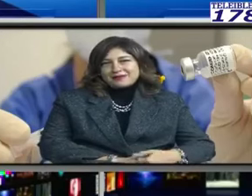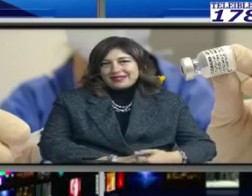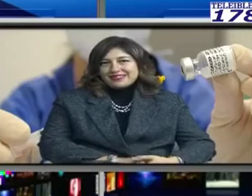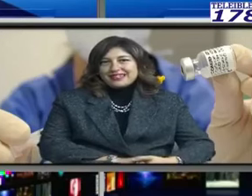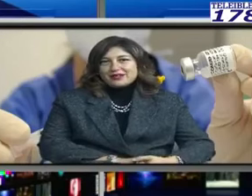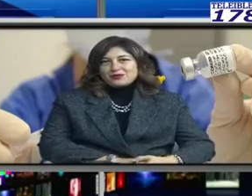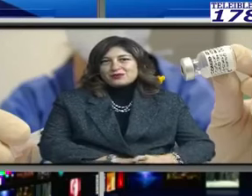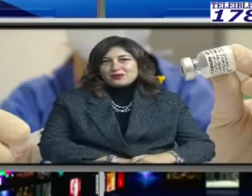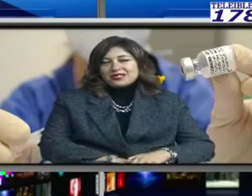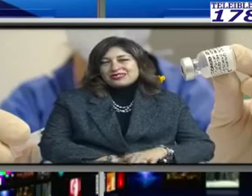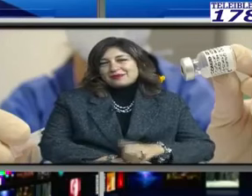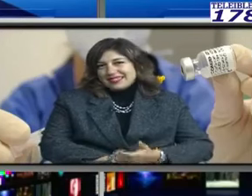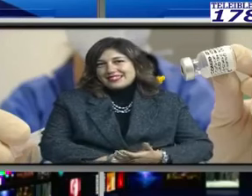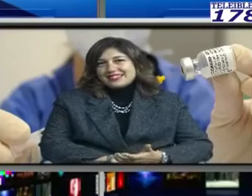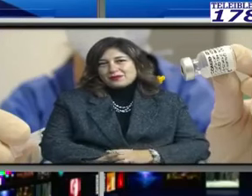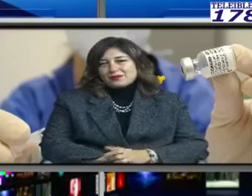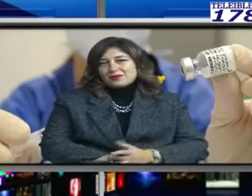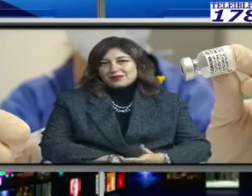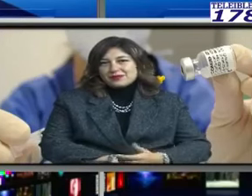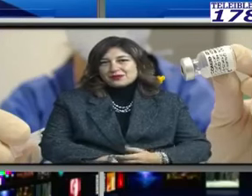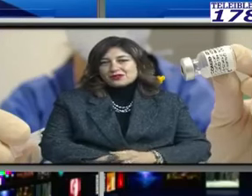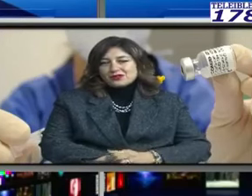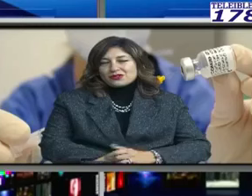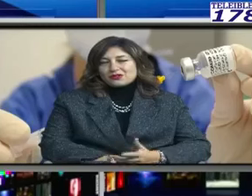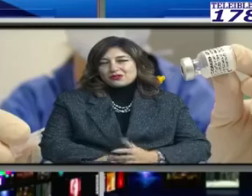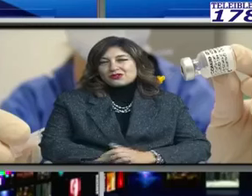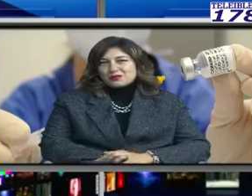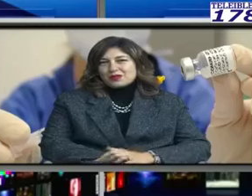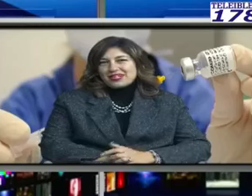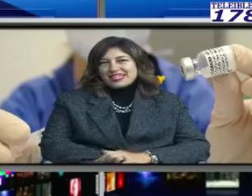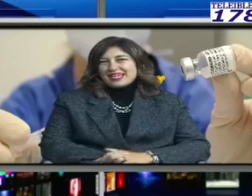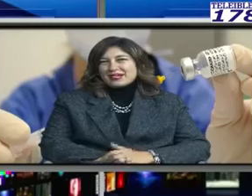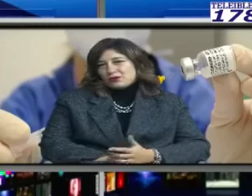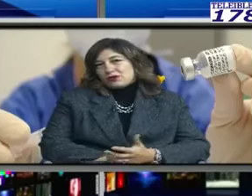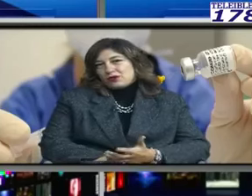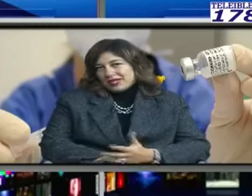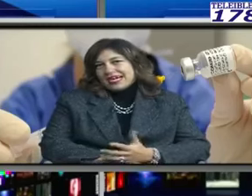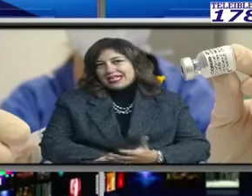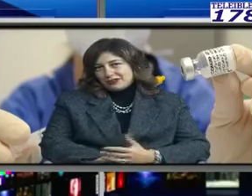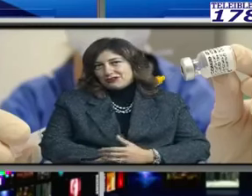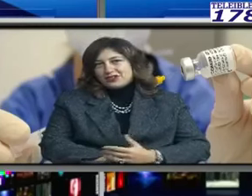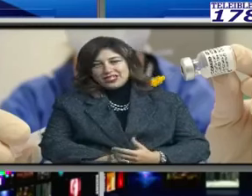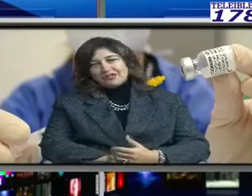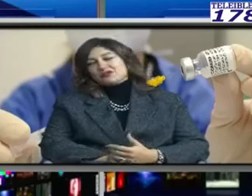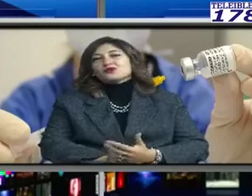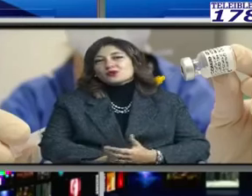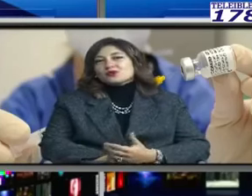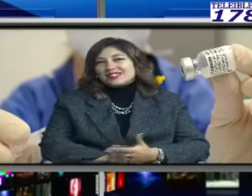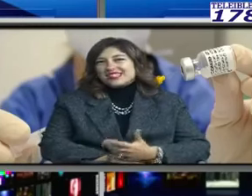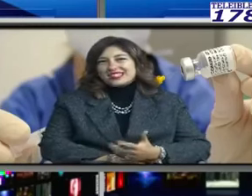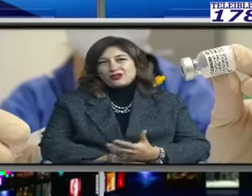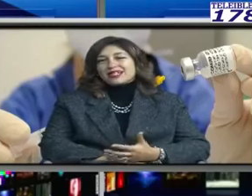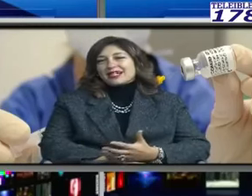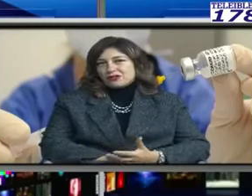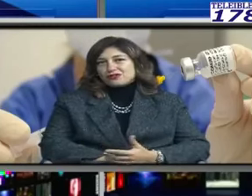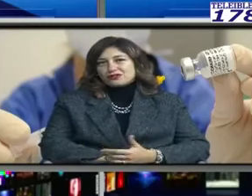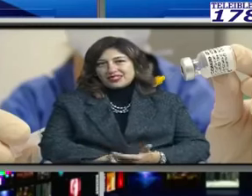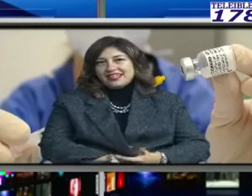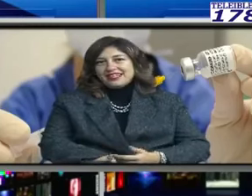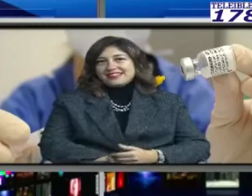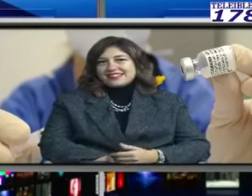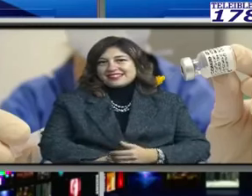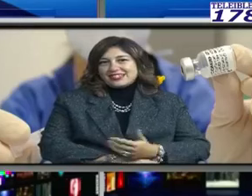anche ammettere una dipendenza, un problema di questo tipo è anche complicato, difficile, non tutti si rendono anche